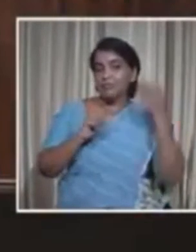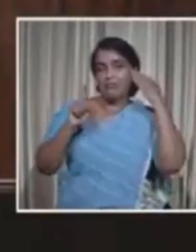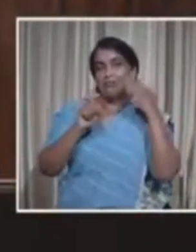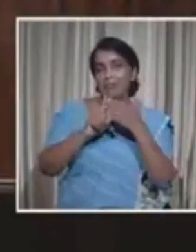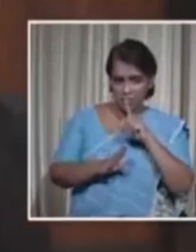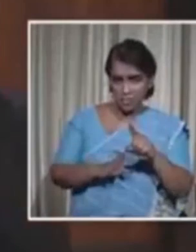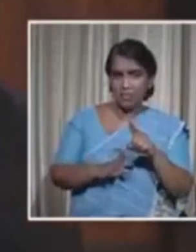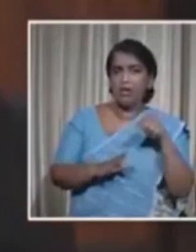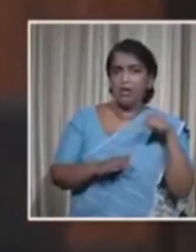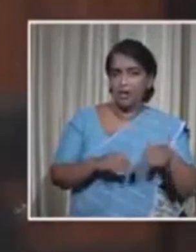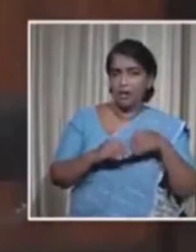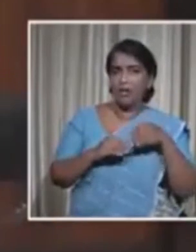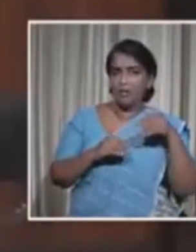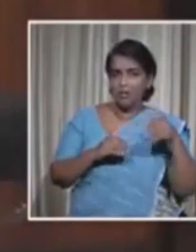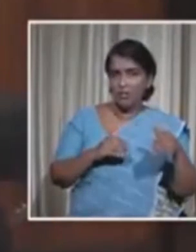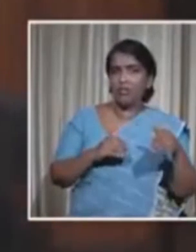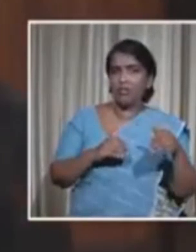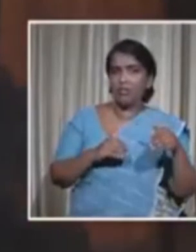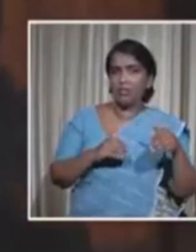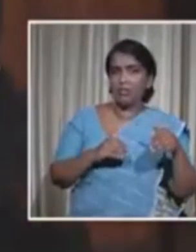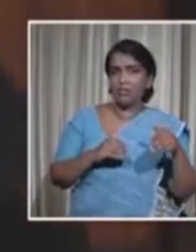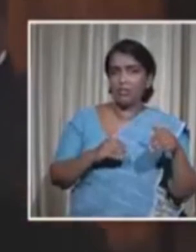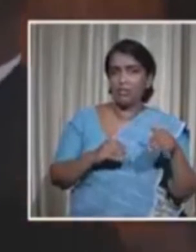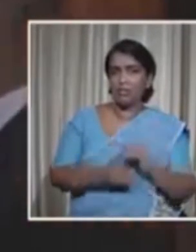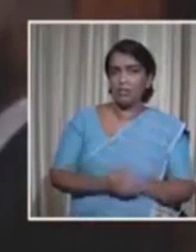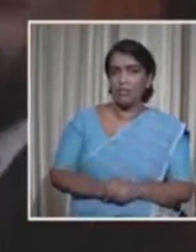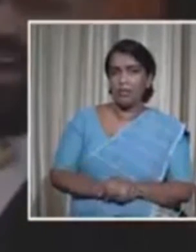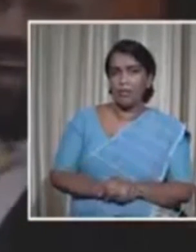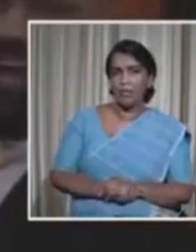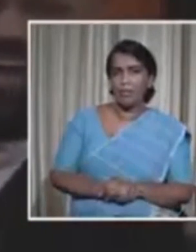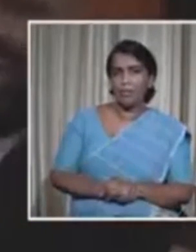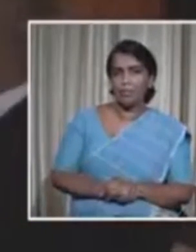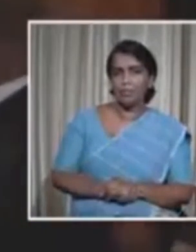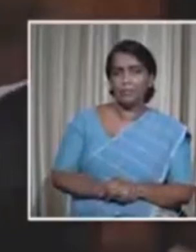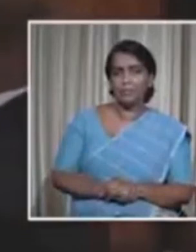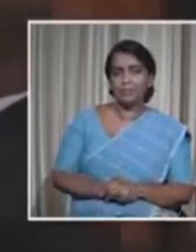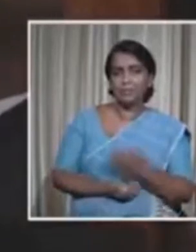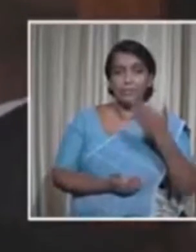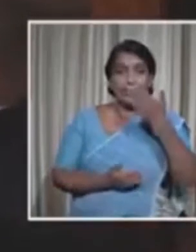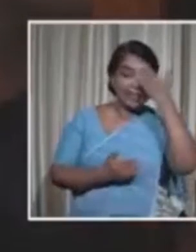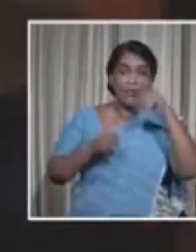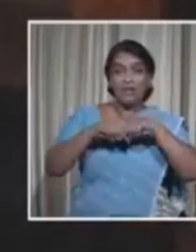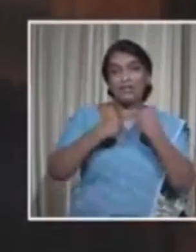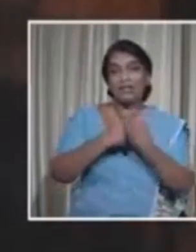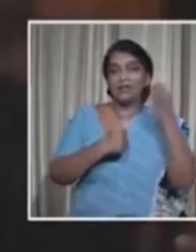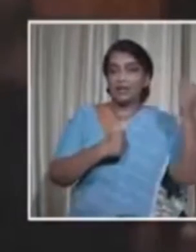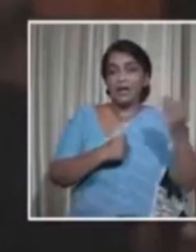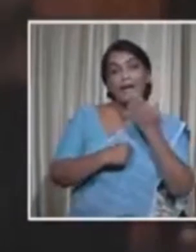பாராளுமன்ற உறுப்பினர் முஷாரப் குறிப்பிட்டுள்ளார். இதனை அடுத்து பாராளுமன்ற உறுப்பினர் முஷாரப்பை பேச